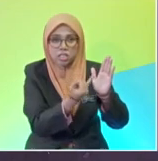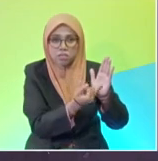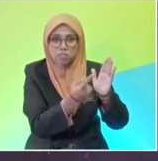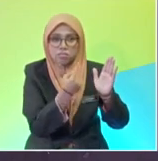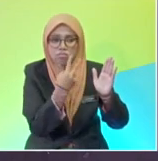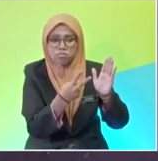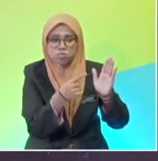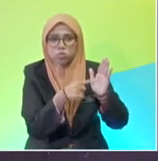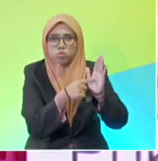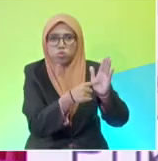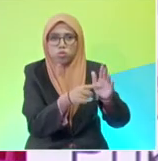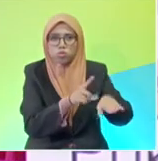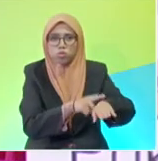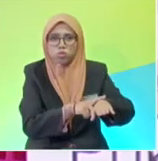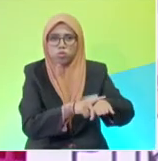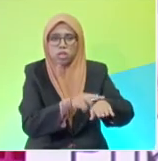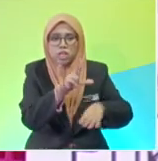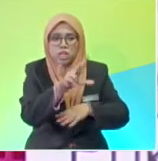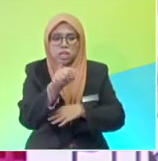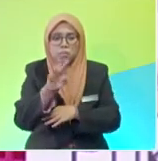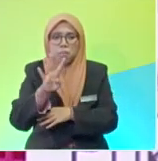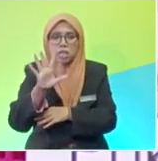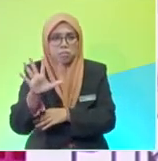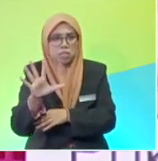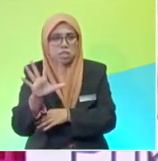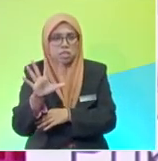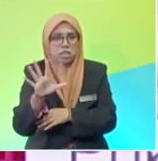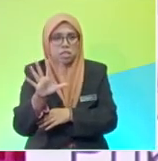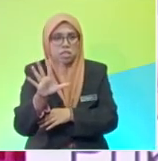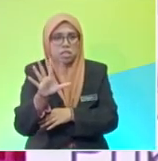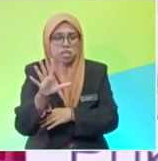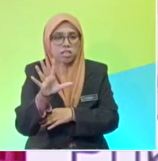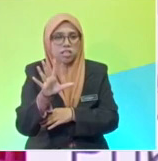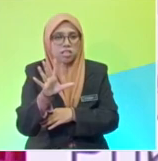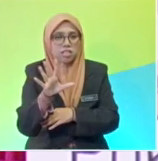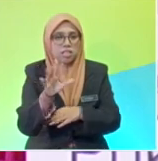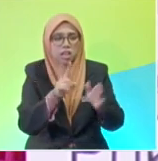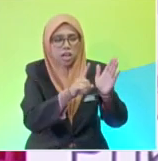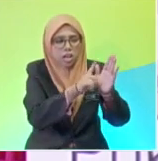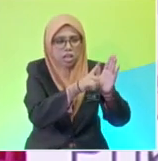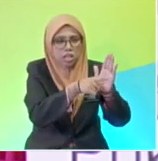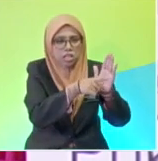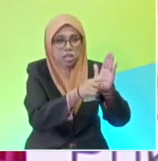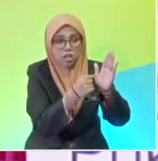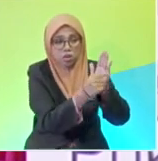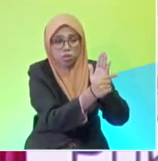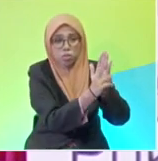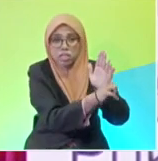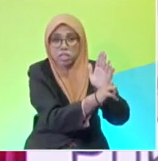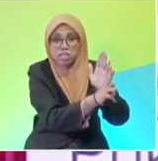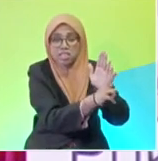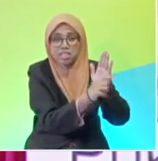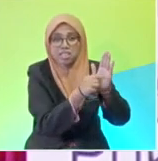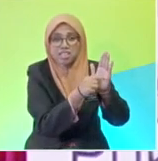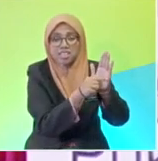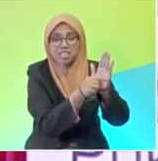3.45. Kalau 3.45, dia kena pergi dekat nombor 3 lah kan cikgu? Betul. Nombor jarum 3. Pendek dia mestilah